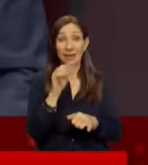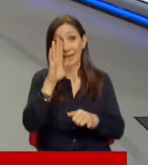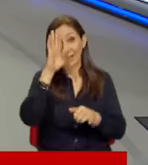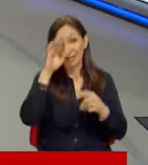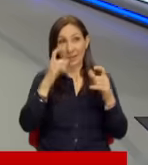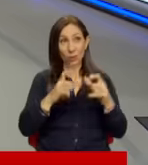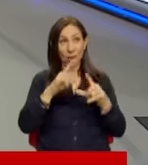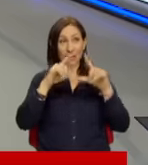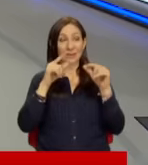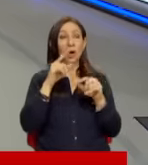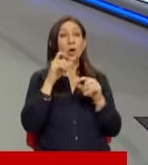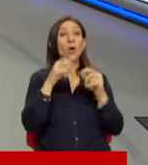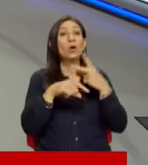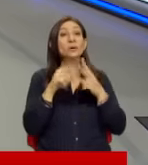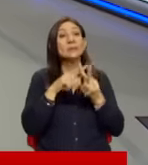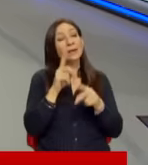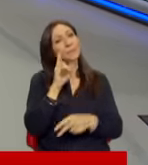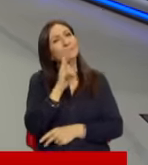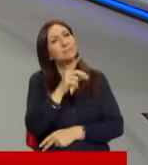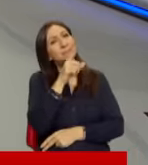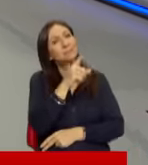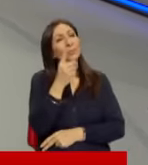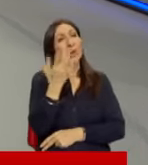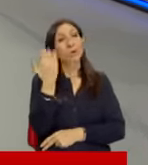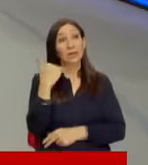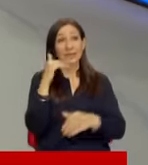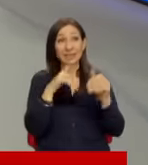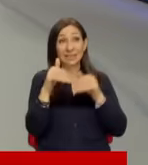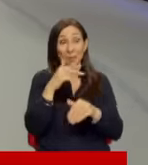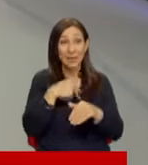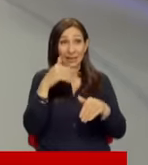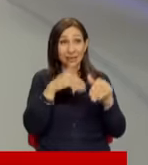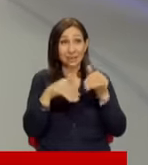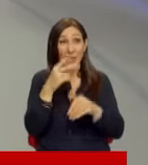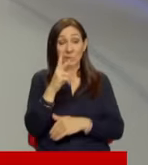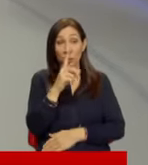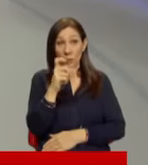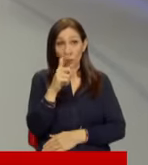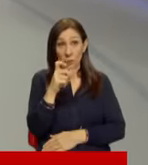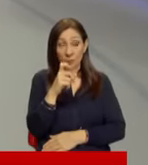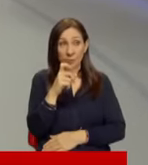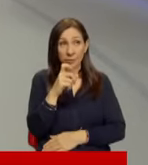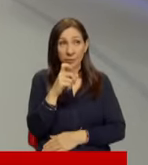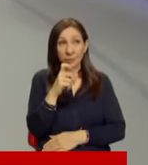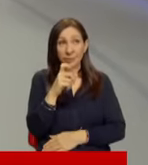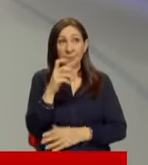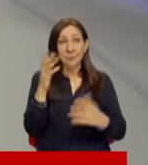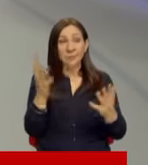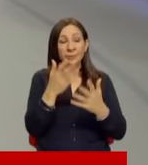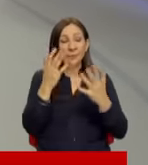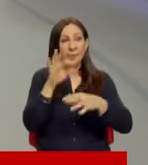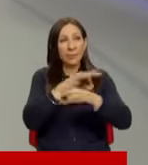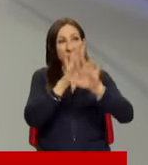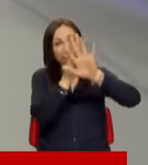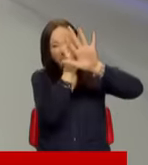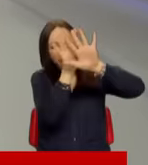İstanbul haritasına. Ozan, şu haritaya baktığında bir önceki seçim, yerel seçim 2019'da bayağı bir sarı